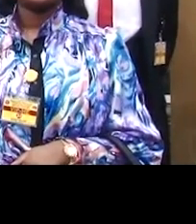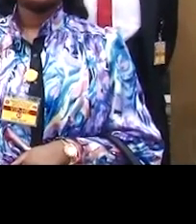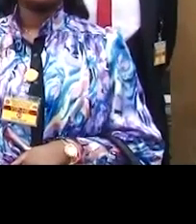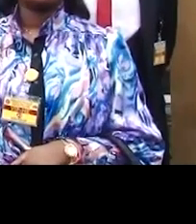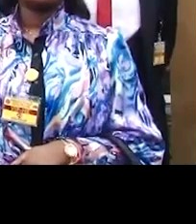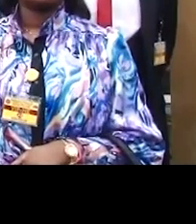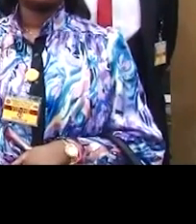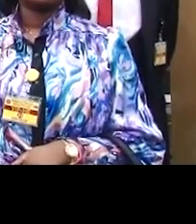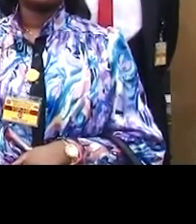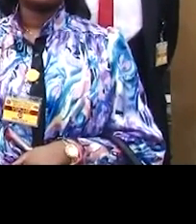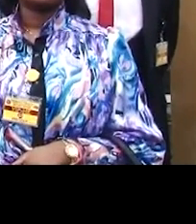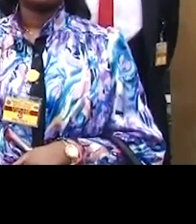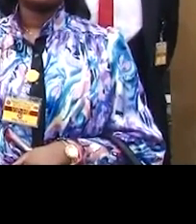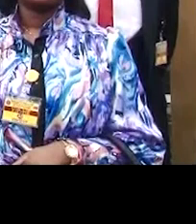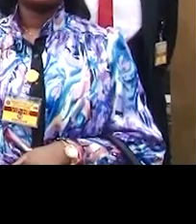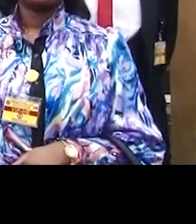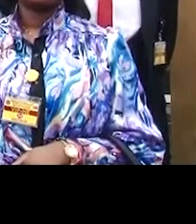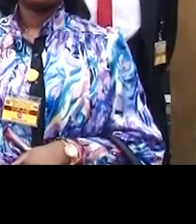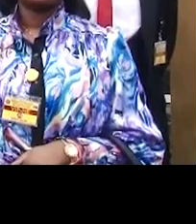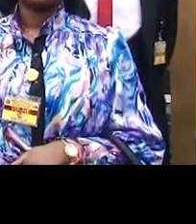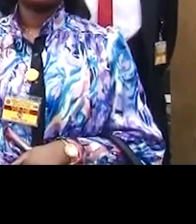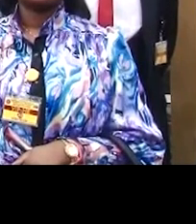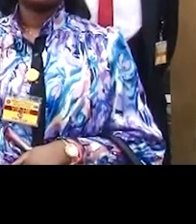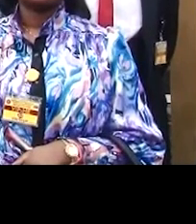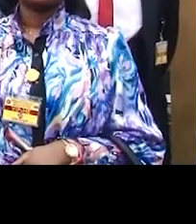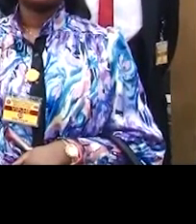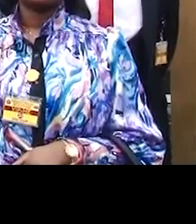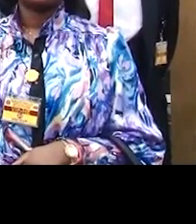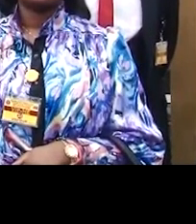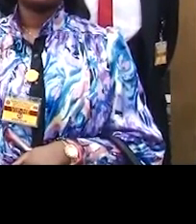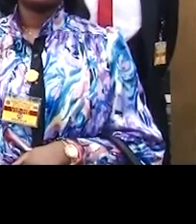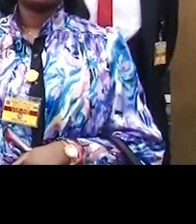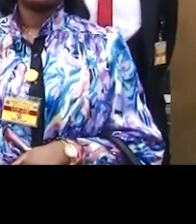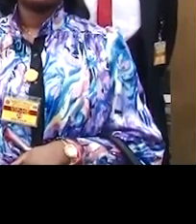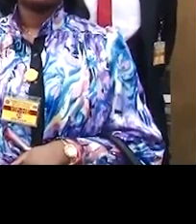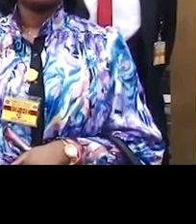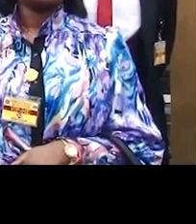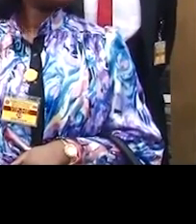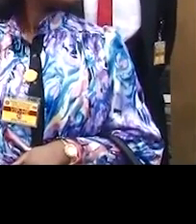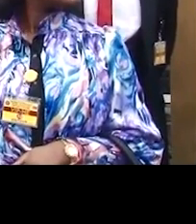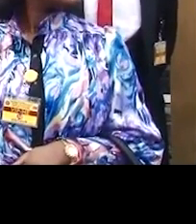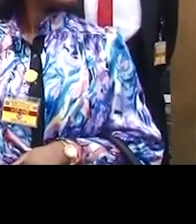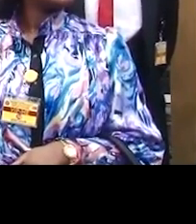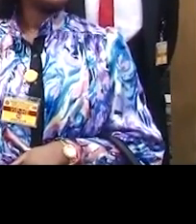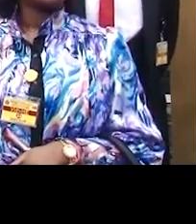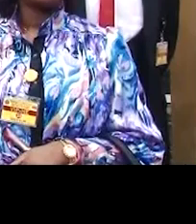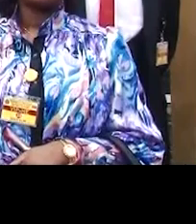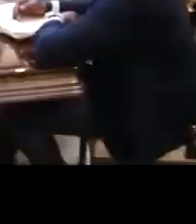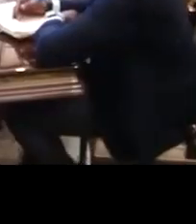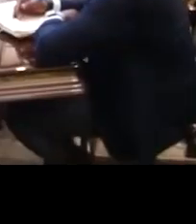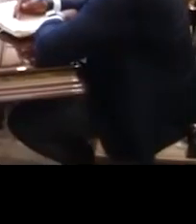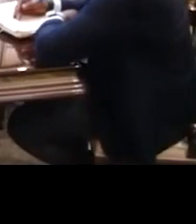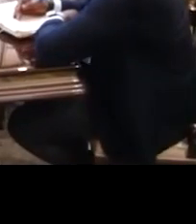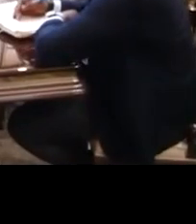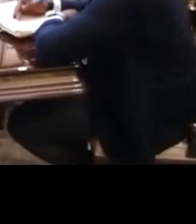nous a promis qu'il va également accompagner cette famille. Il va faire en sorte que cette famille se sente vraiment protégée. Et nous sommes venus